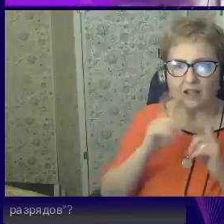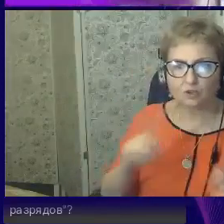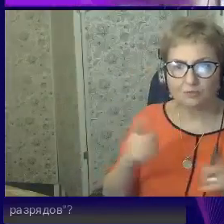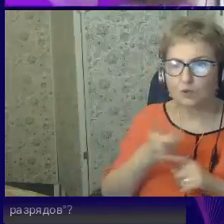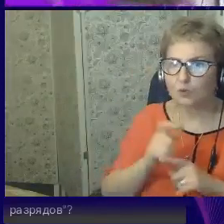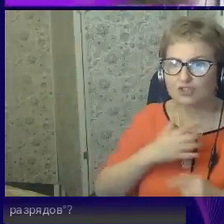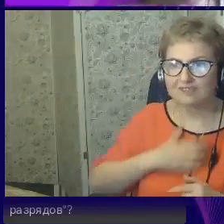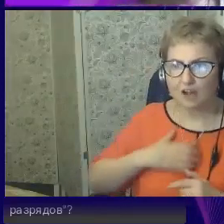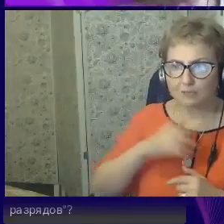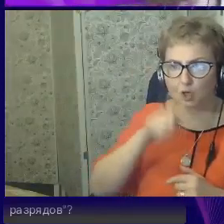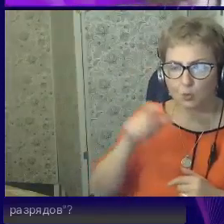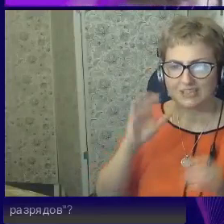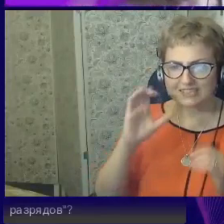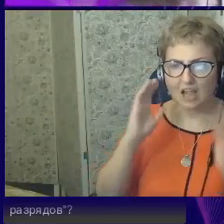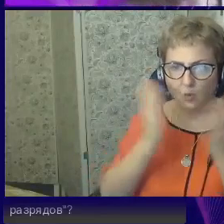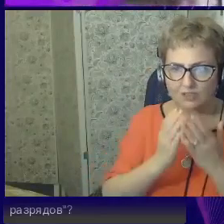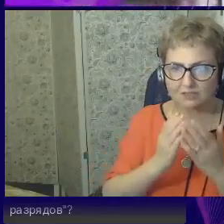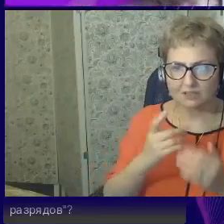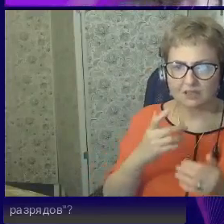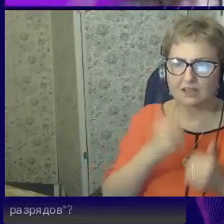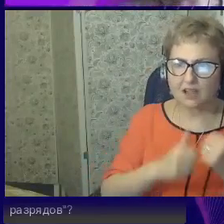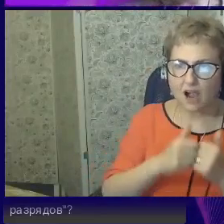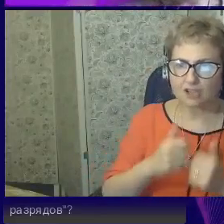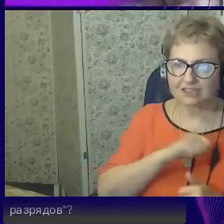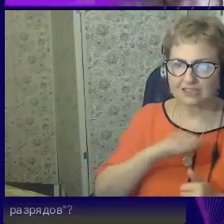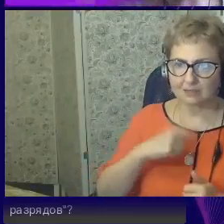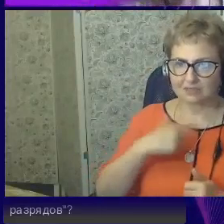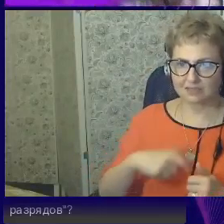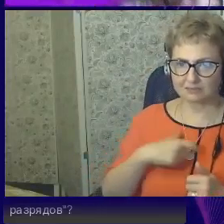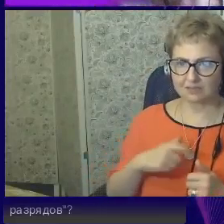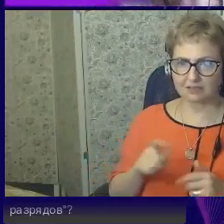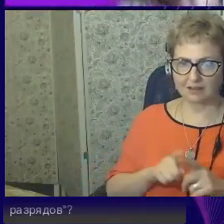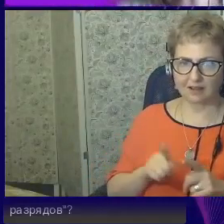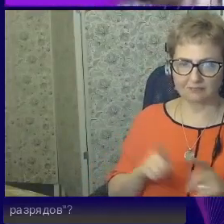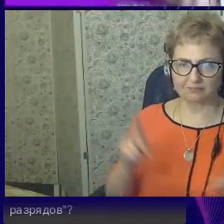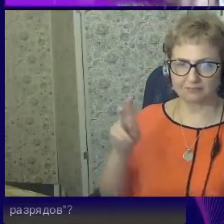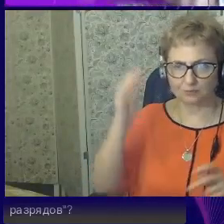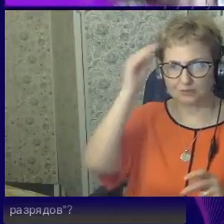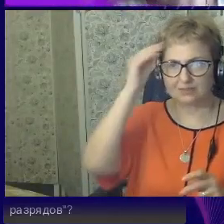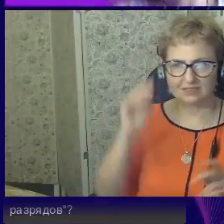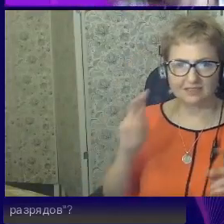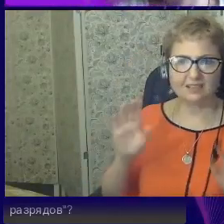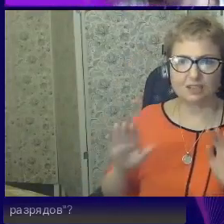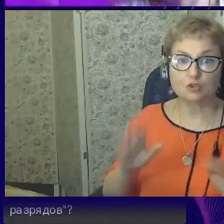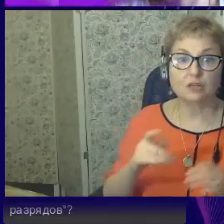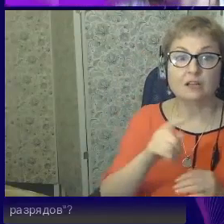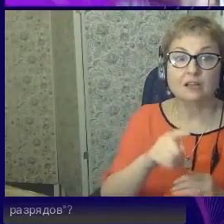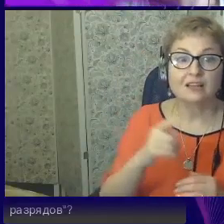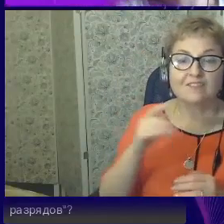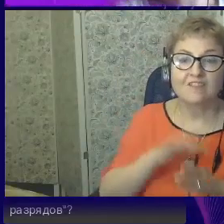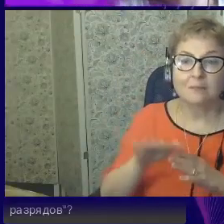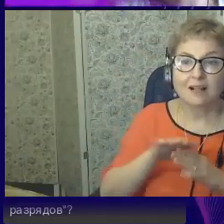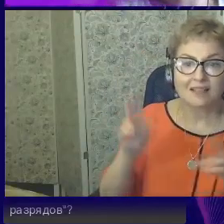что люди с аутизмом, это, конечно, каждый сам себе режиссер. И как бы понимать правила и выполнять их,